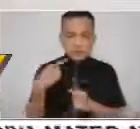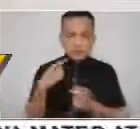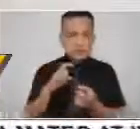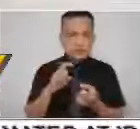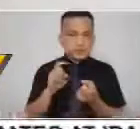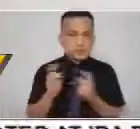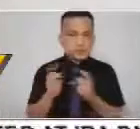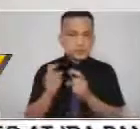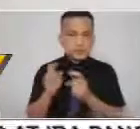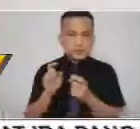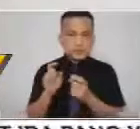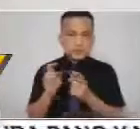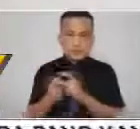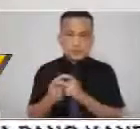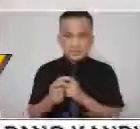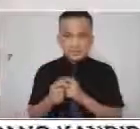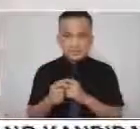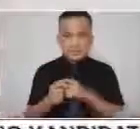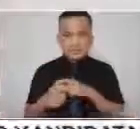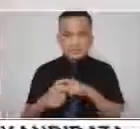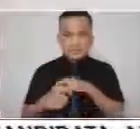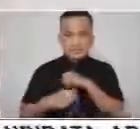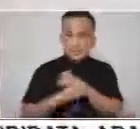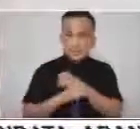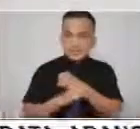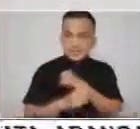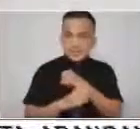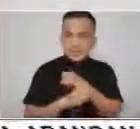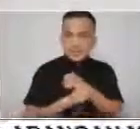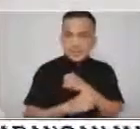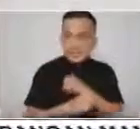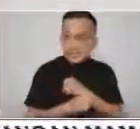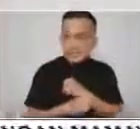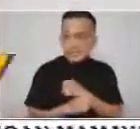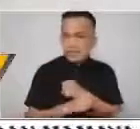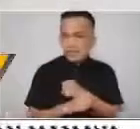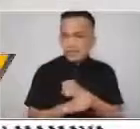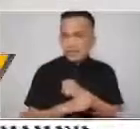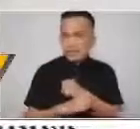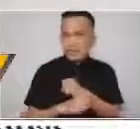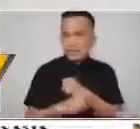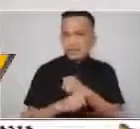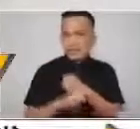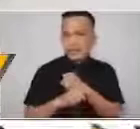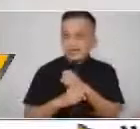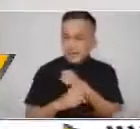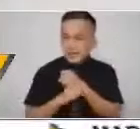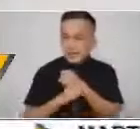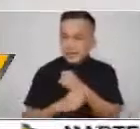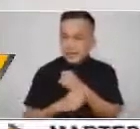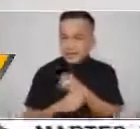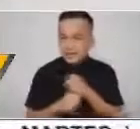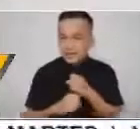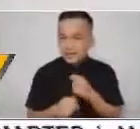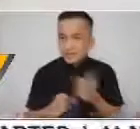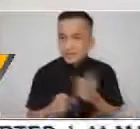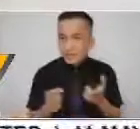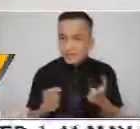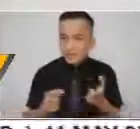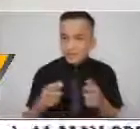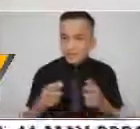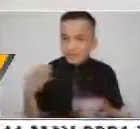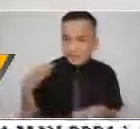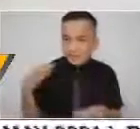practices and the estimated additional cost the government needed to ensure the safe conduct of the